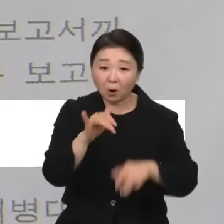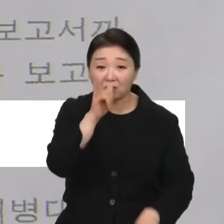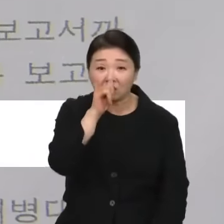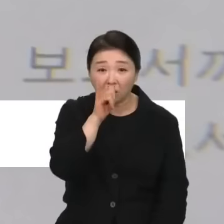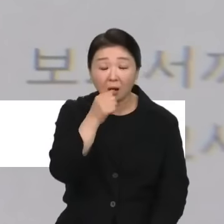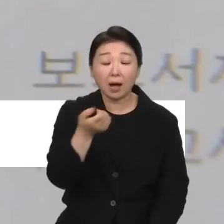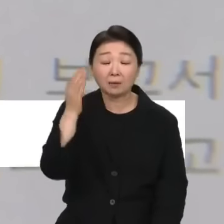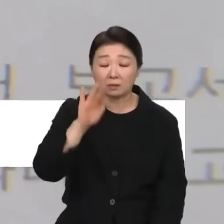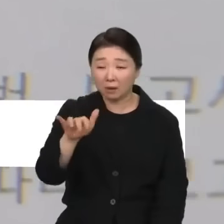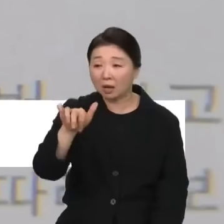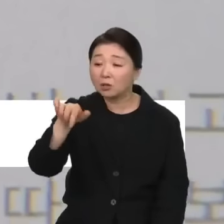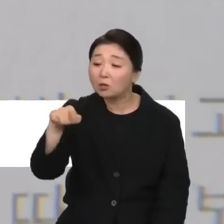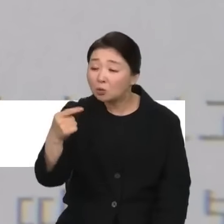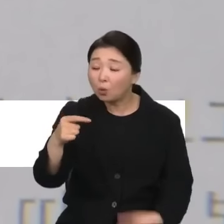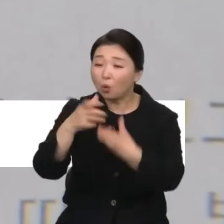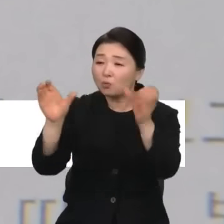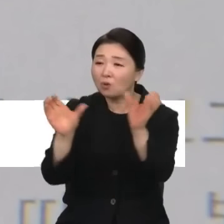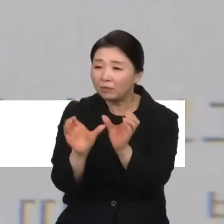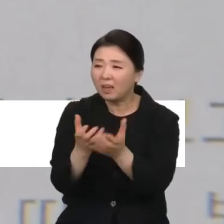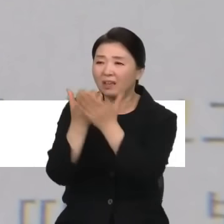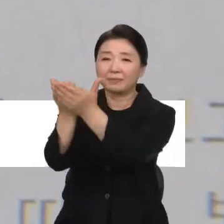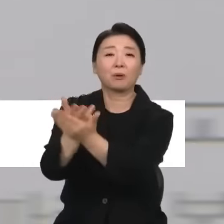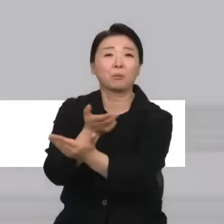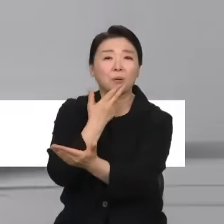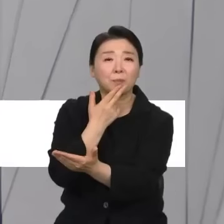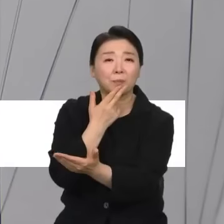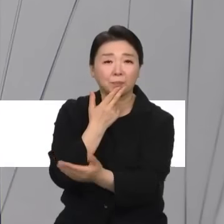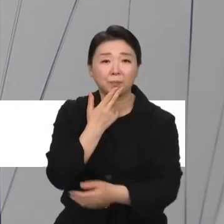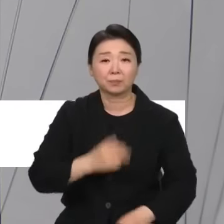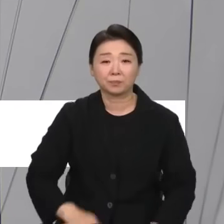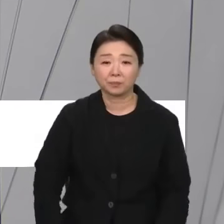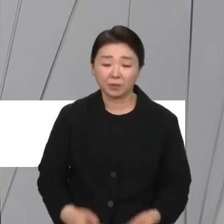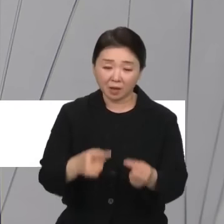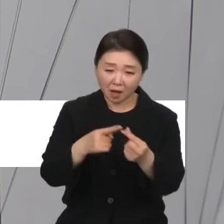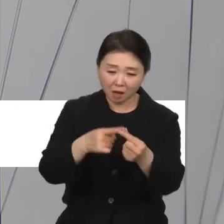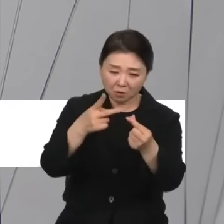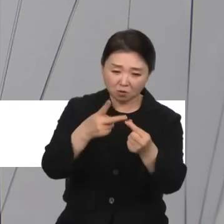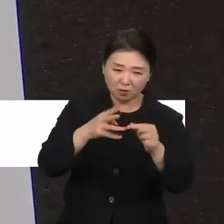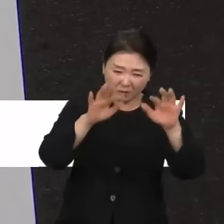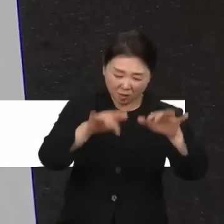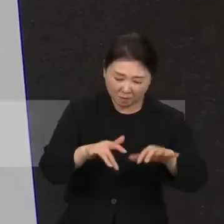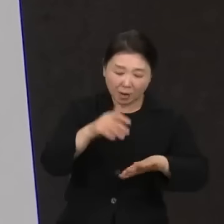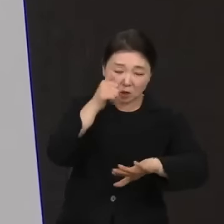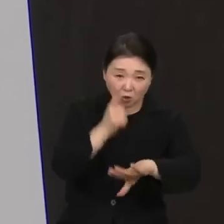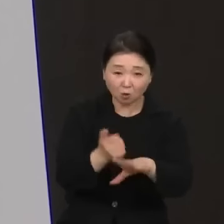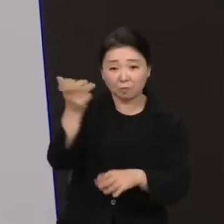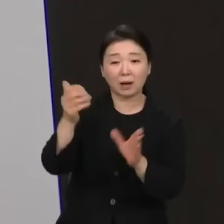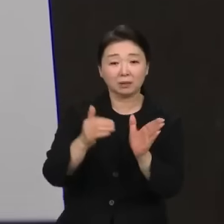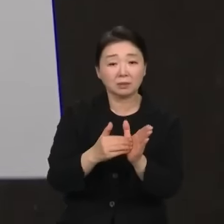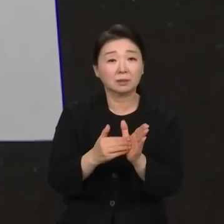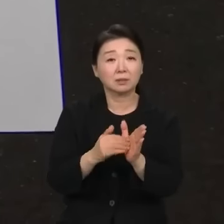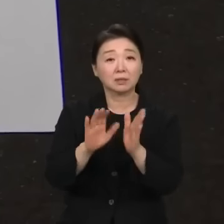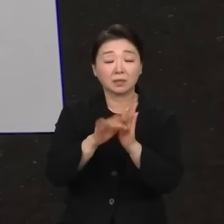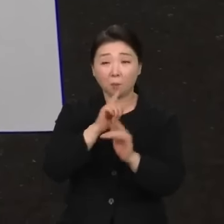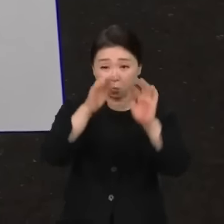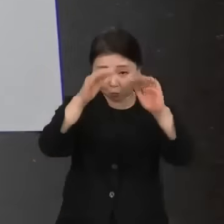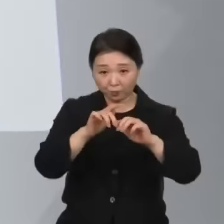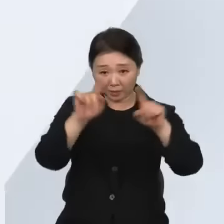이유에서인지 소위원회에 안건으로 올라가지도 않았습니다. 세 번째 만에 안건에 올라갔습니다. 당시